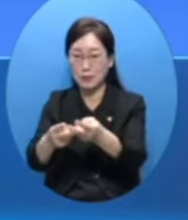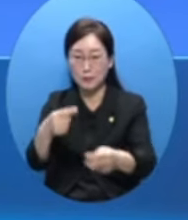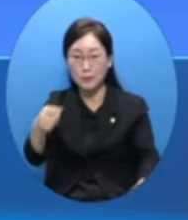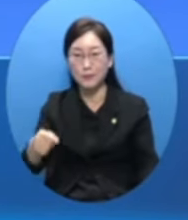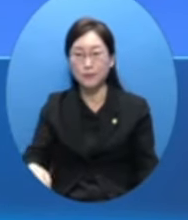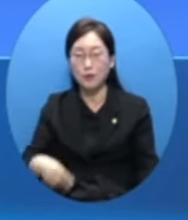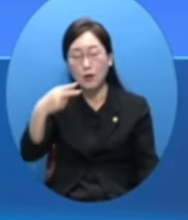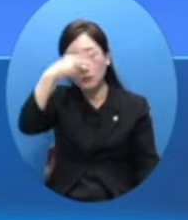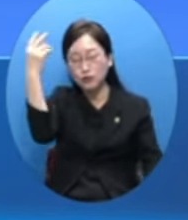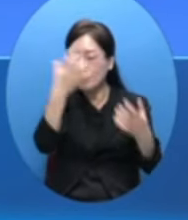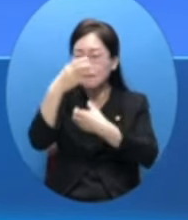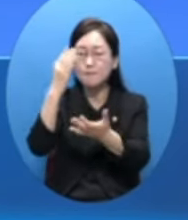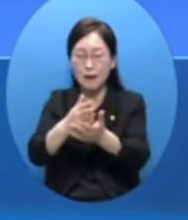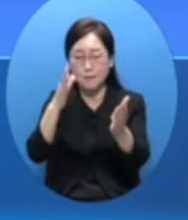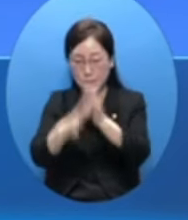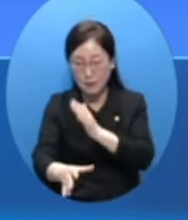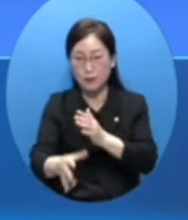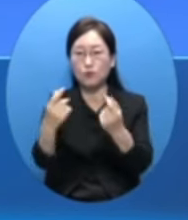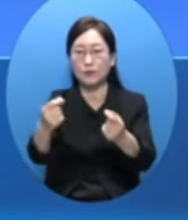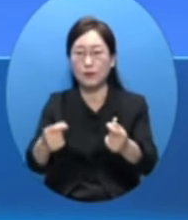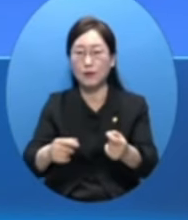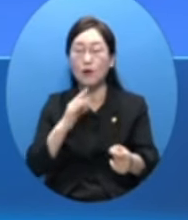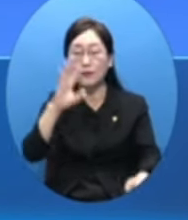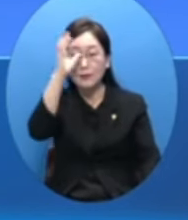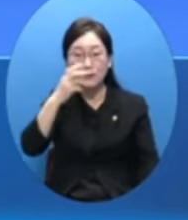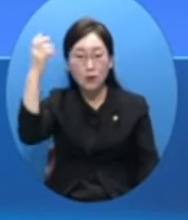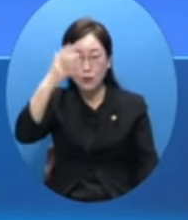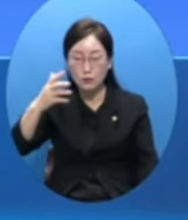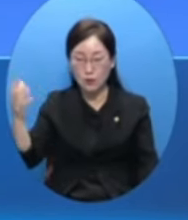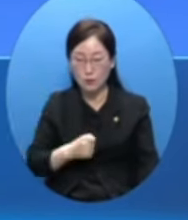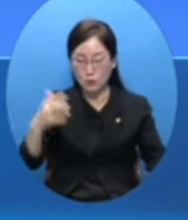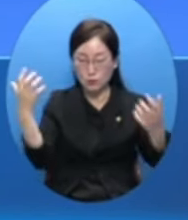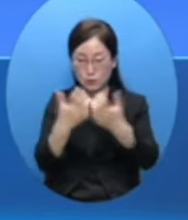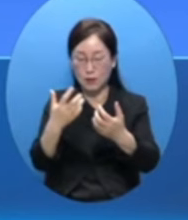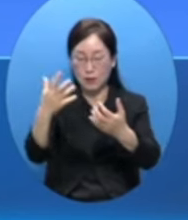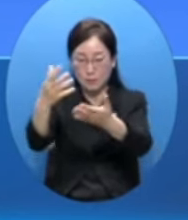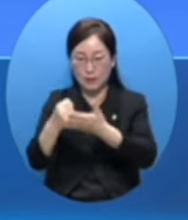술 취하지 말라 이는 방탕한 것이니 오직 성령으로